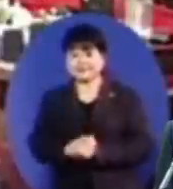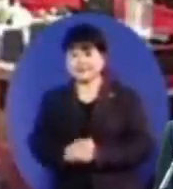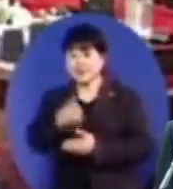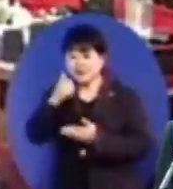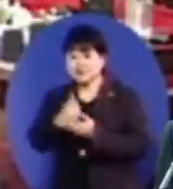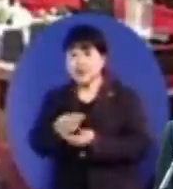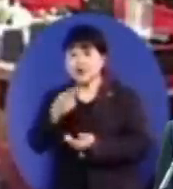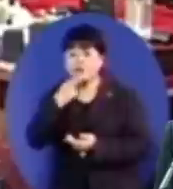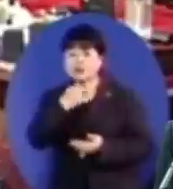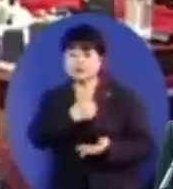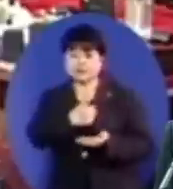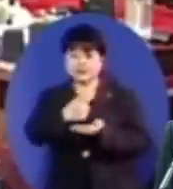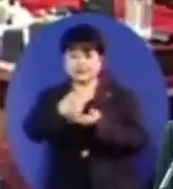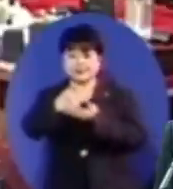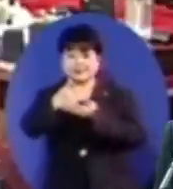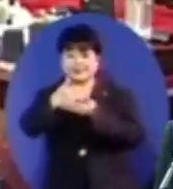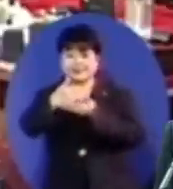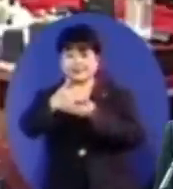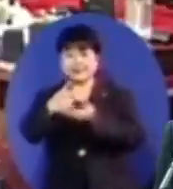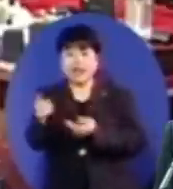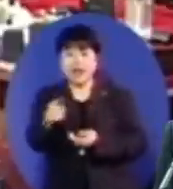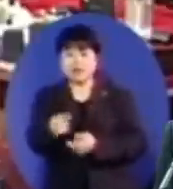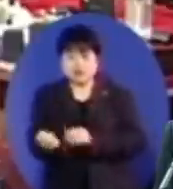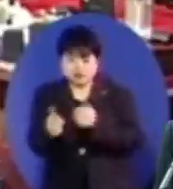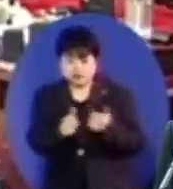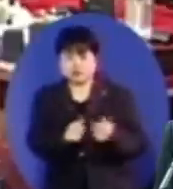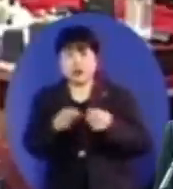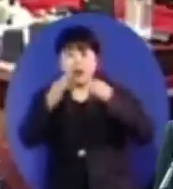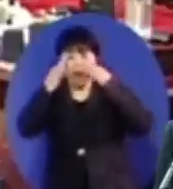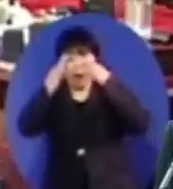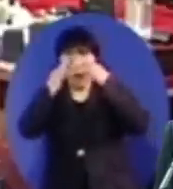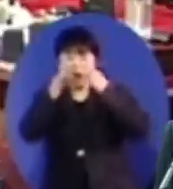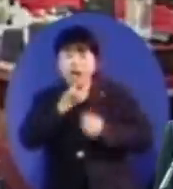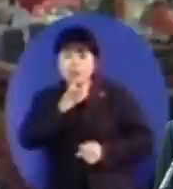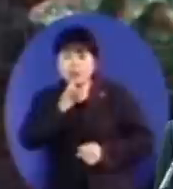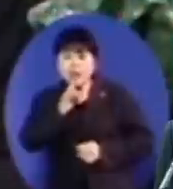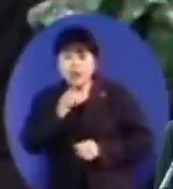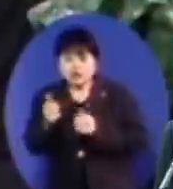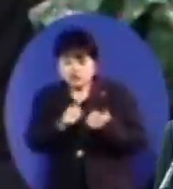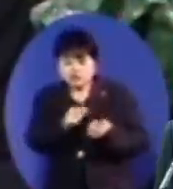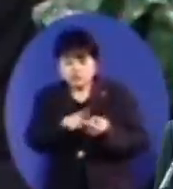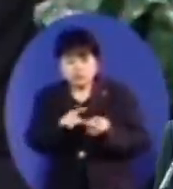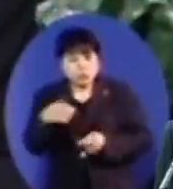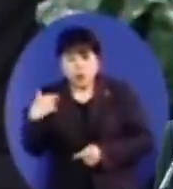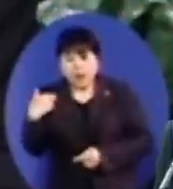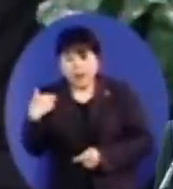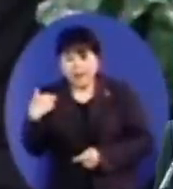죄가 없으므로 아무리 죽으려고 해도 죽을 수가 없습니다. 죽음이 뭔지 모릅니다.